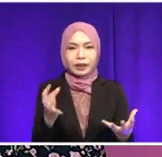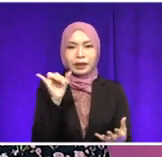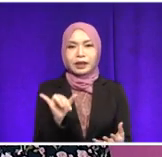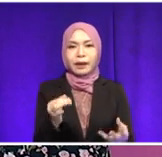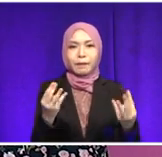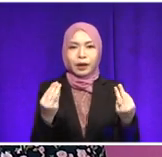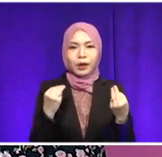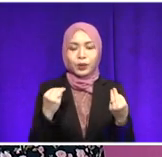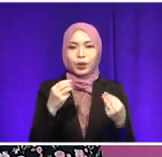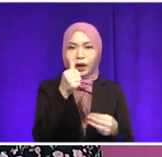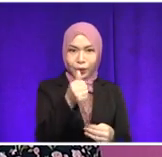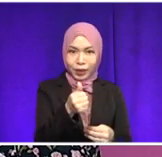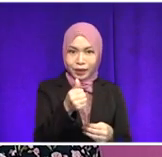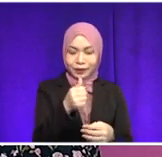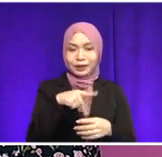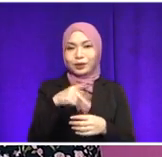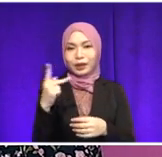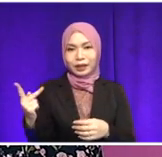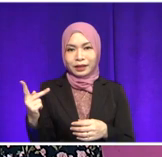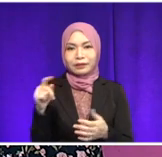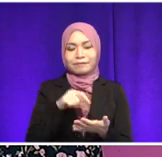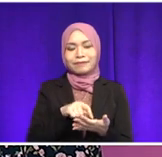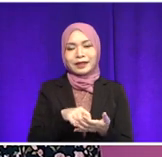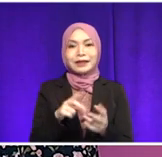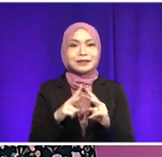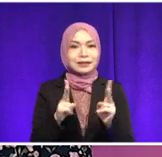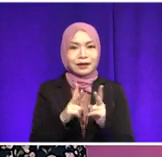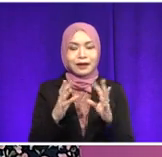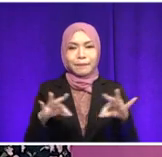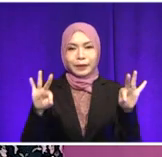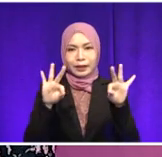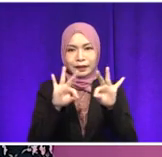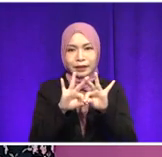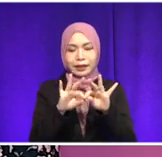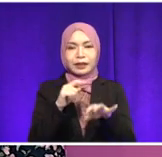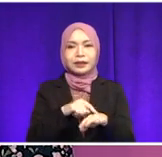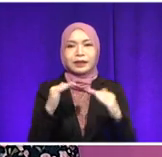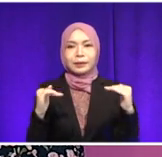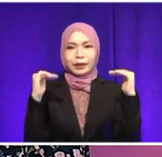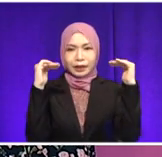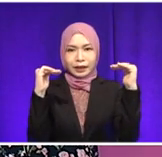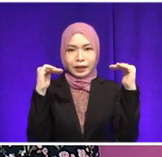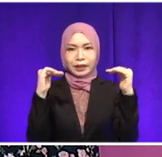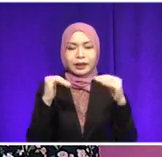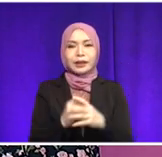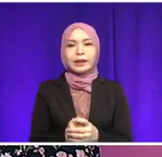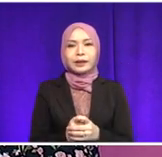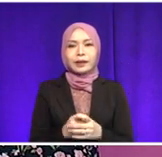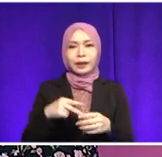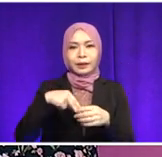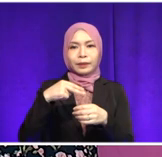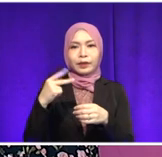kuantity yang diperlukan kita akan akan di peringkat penghasilan produk nanti dia akan